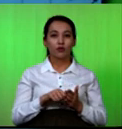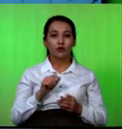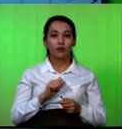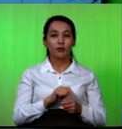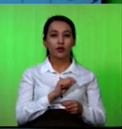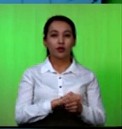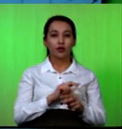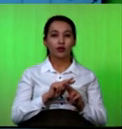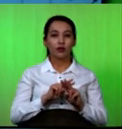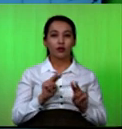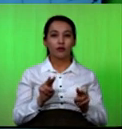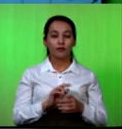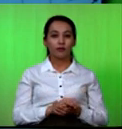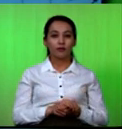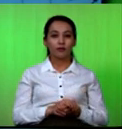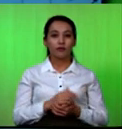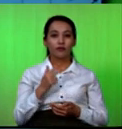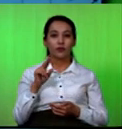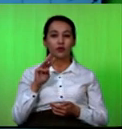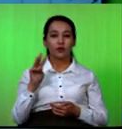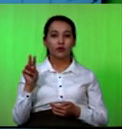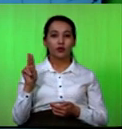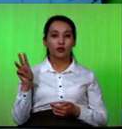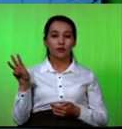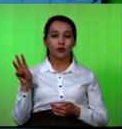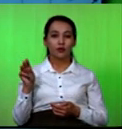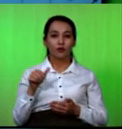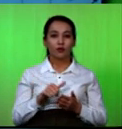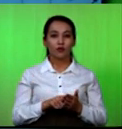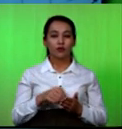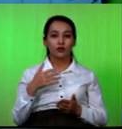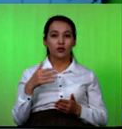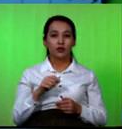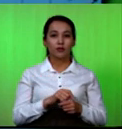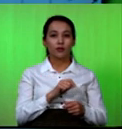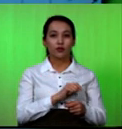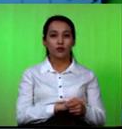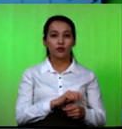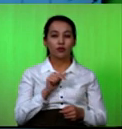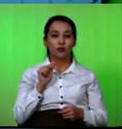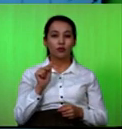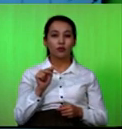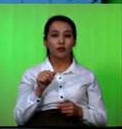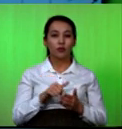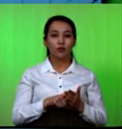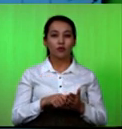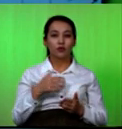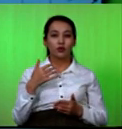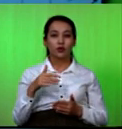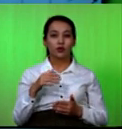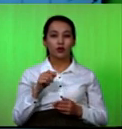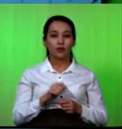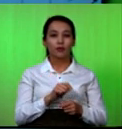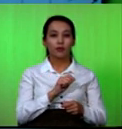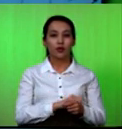metrga teng. 3 kilometr 650 metr 3650